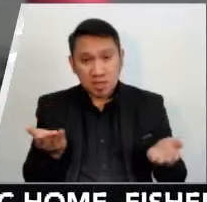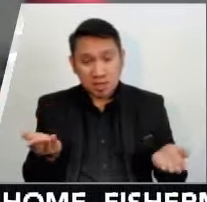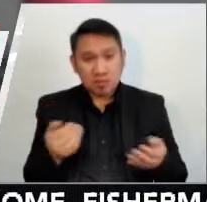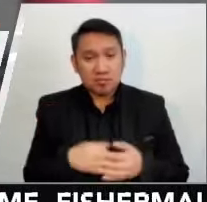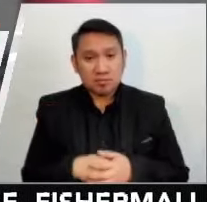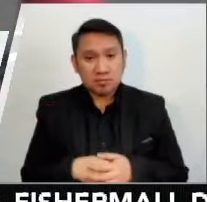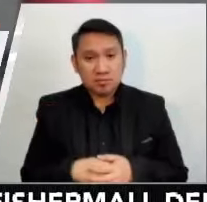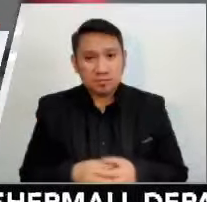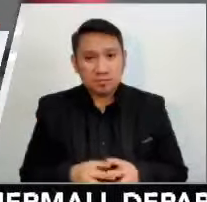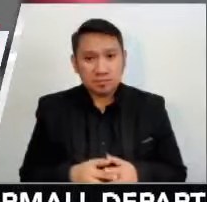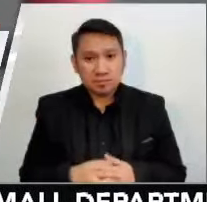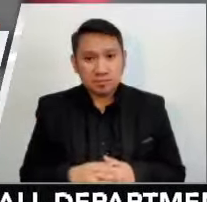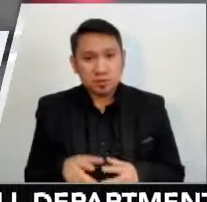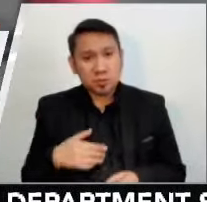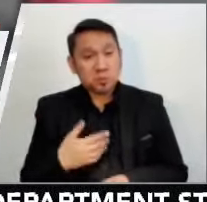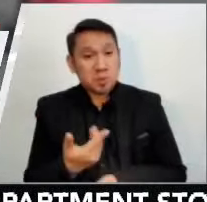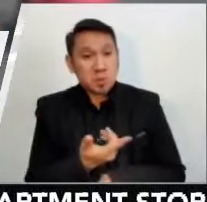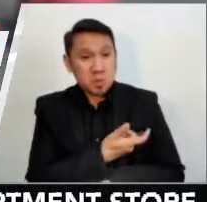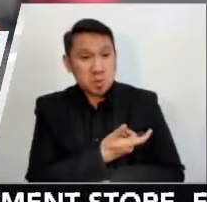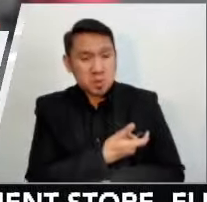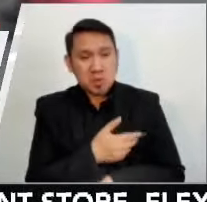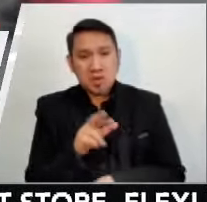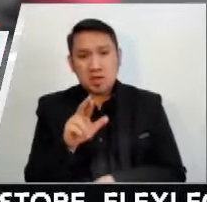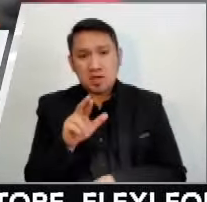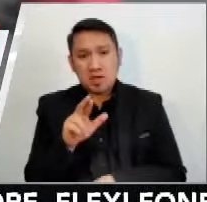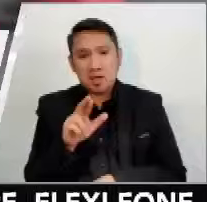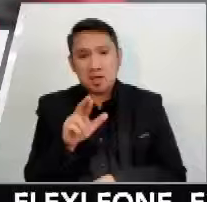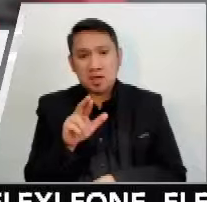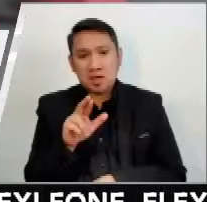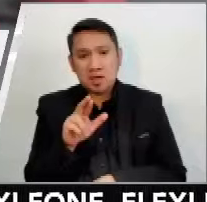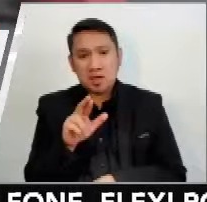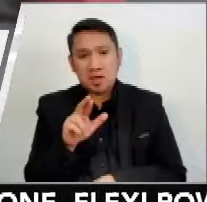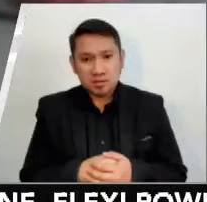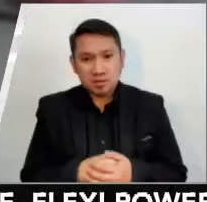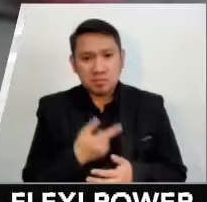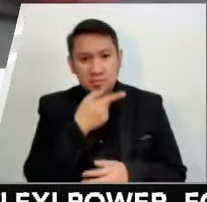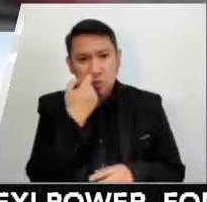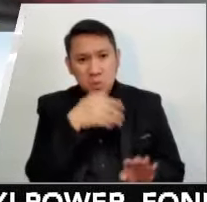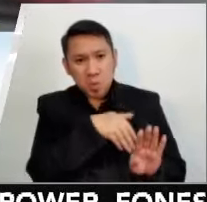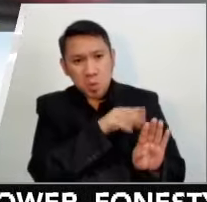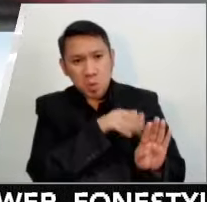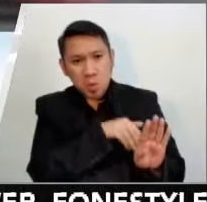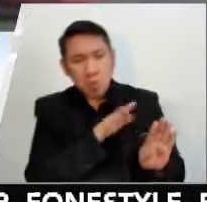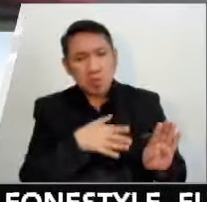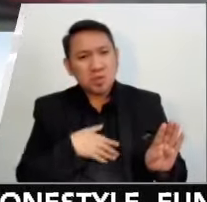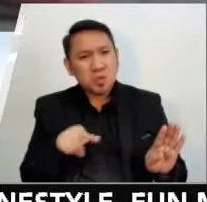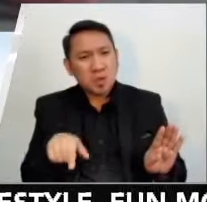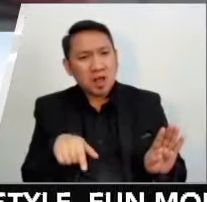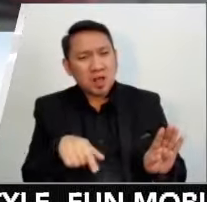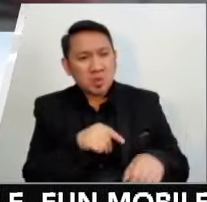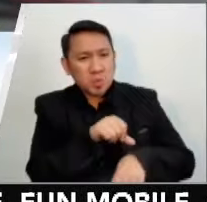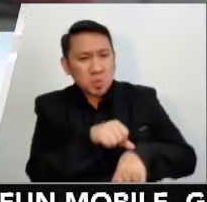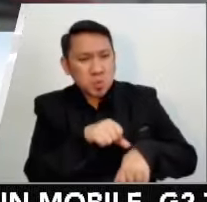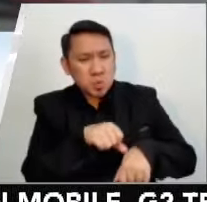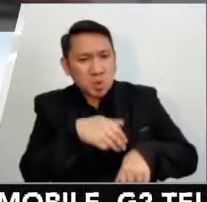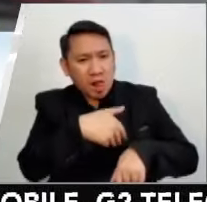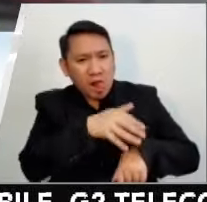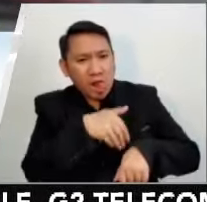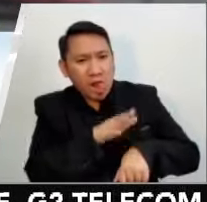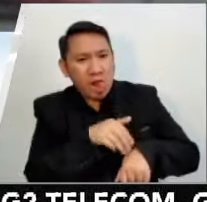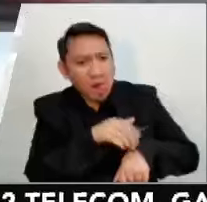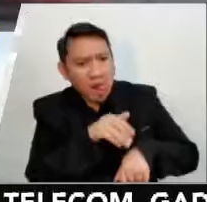anti-rabies. Dahil na ano na natilaan ng ano natilaan ng aso yung sugat ko.